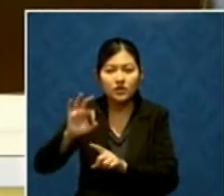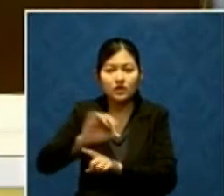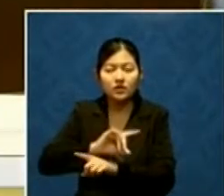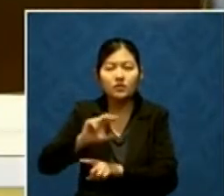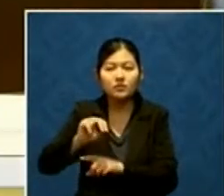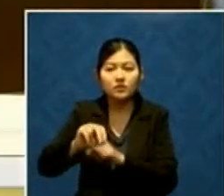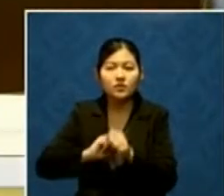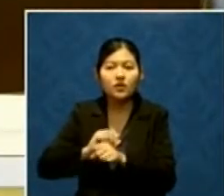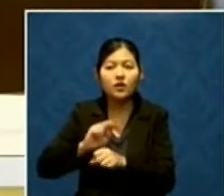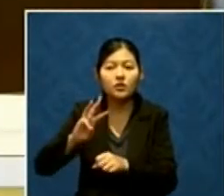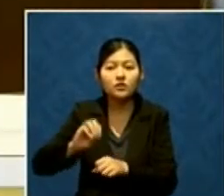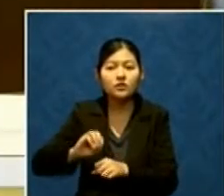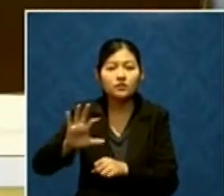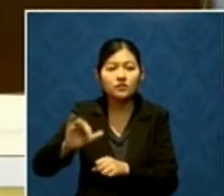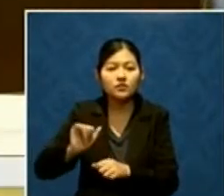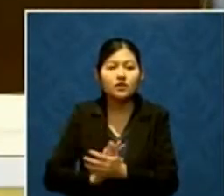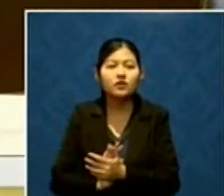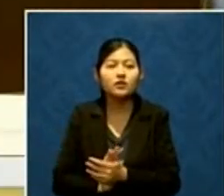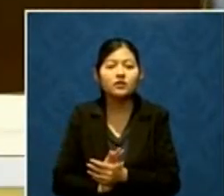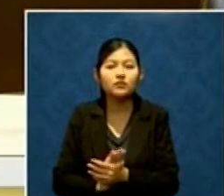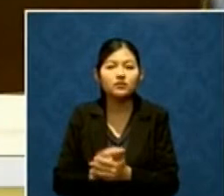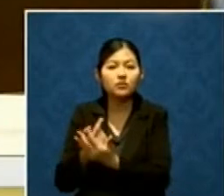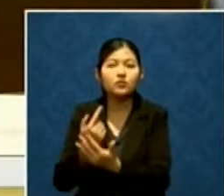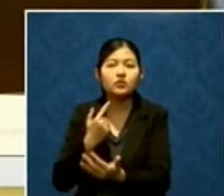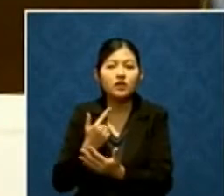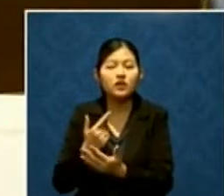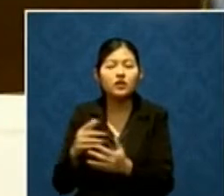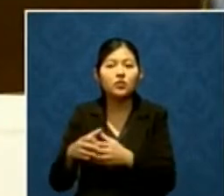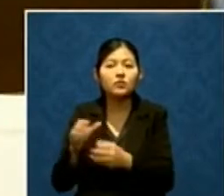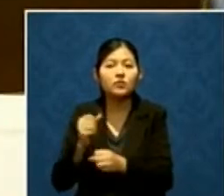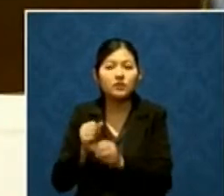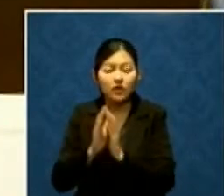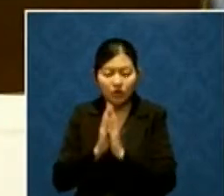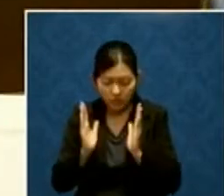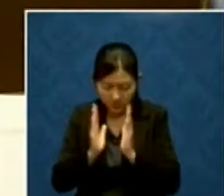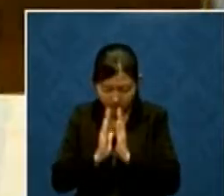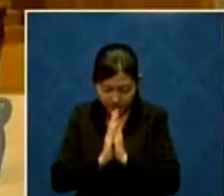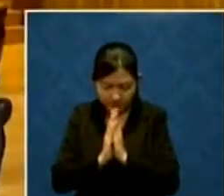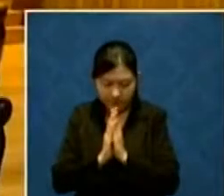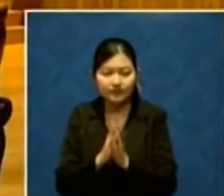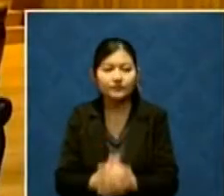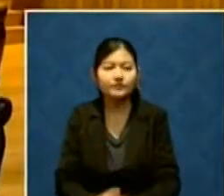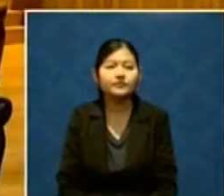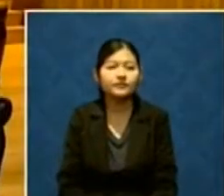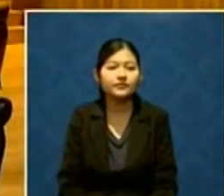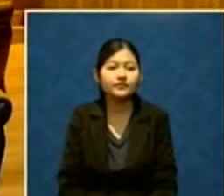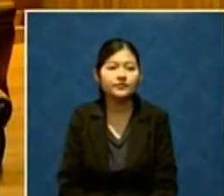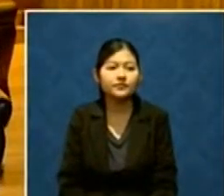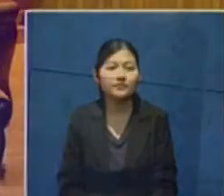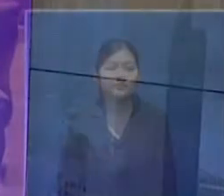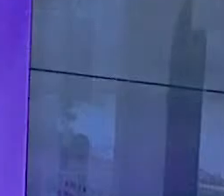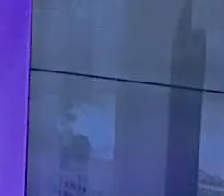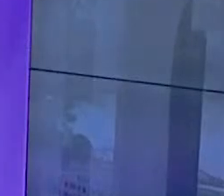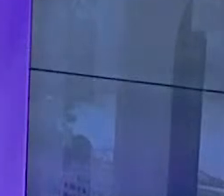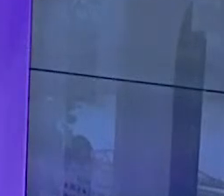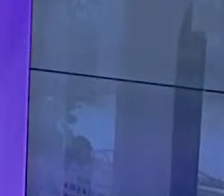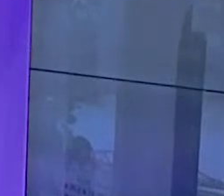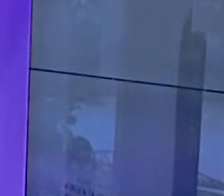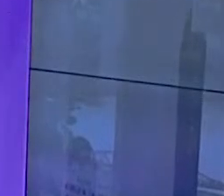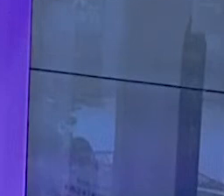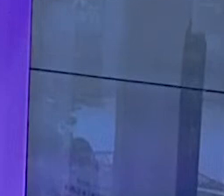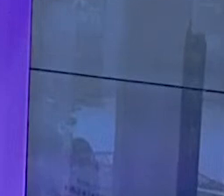ากความหล่อของพรรคก้าวไกลออกมาจนไม่เหลืออะไรแล้วร่อนจ้อนแล้วล่ะ มันเป็นการลงโทษทางสังคม